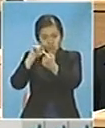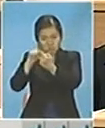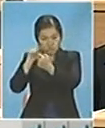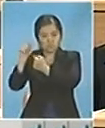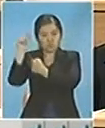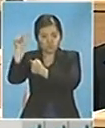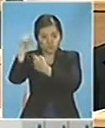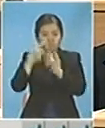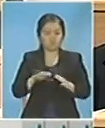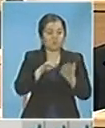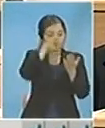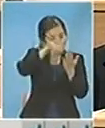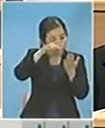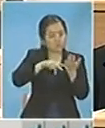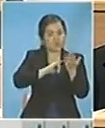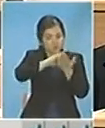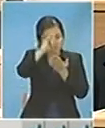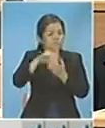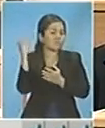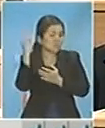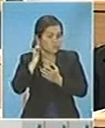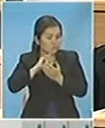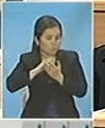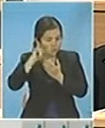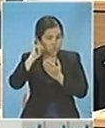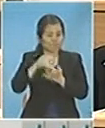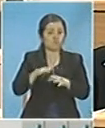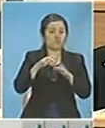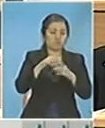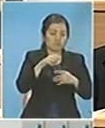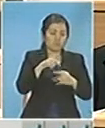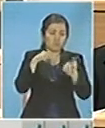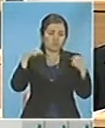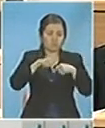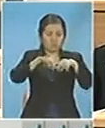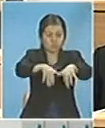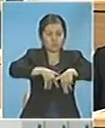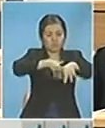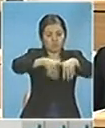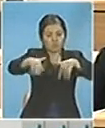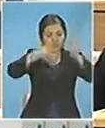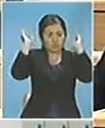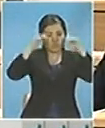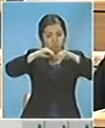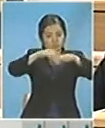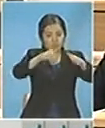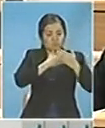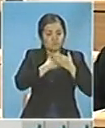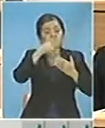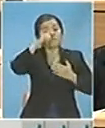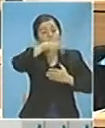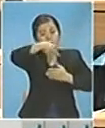ทั้งการพูดการอ่านการเขียนการฟังอนุรักษ์ภาษาไทยให้เป็นเอกลักษณ์ของชาติให้ดำรงอ